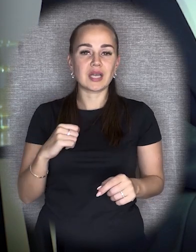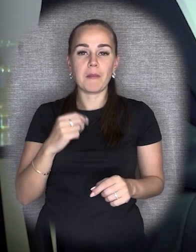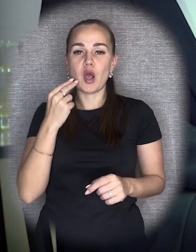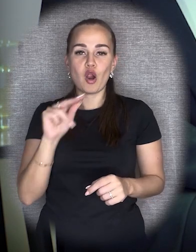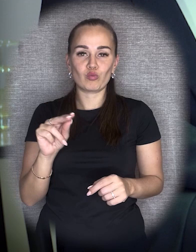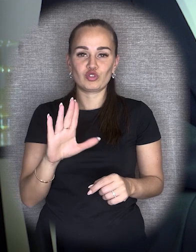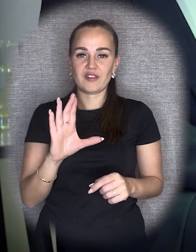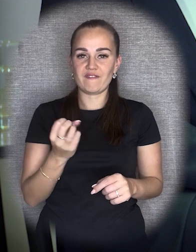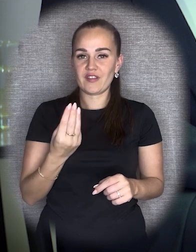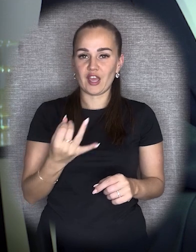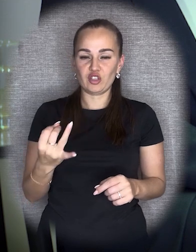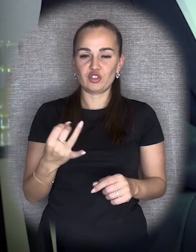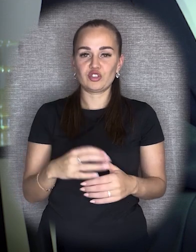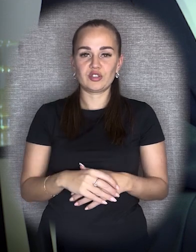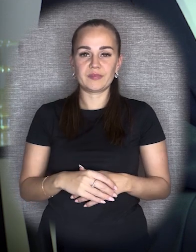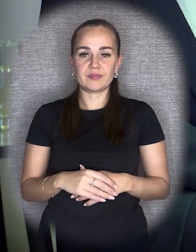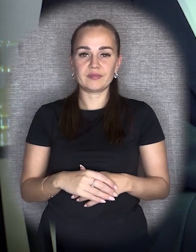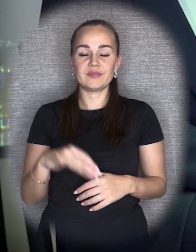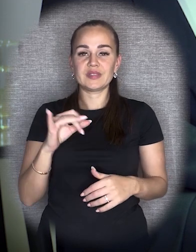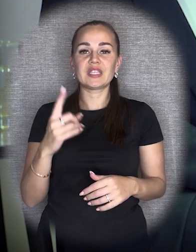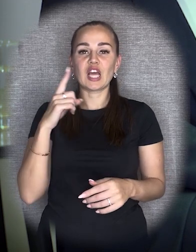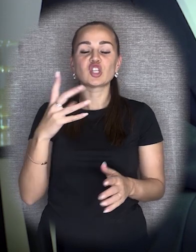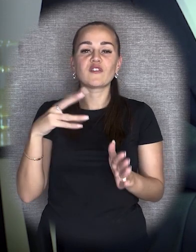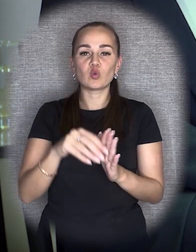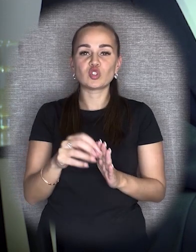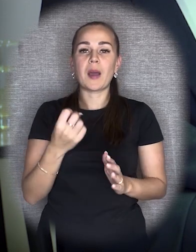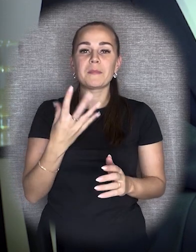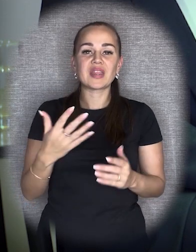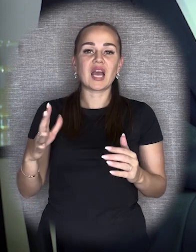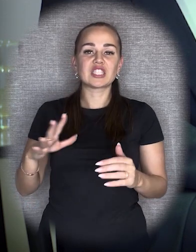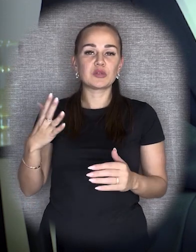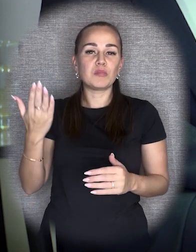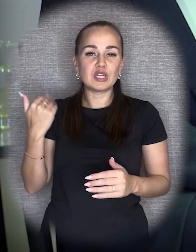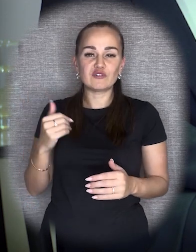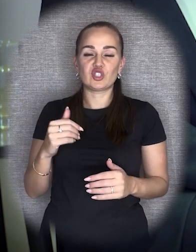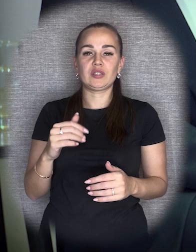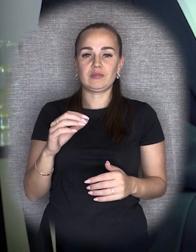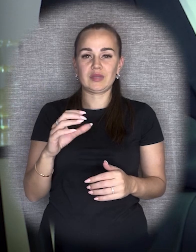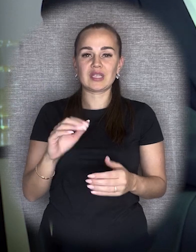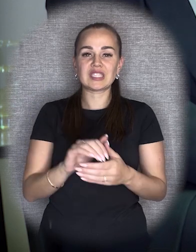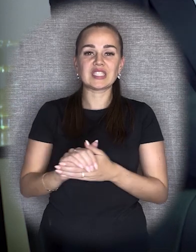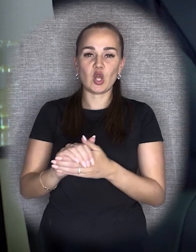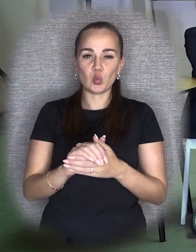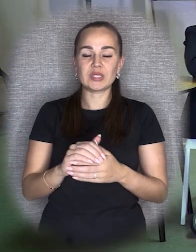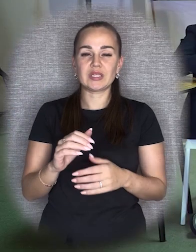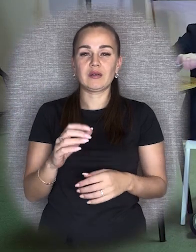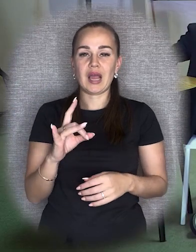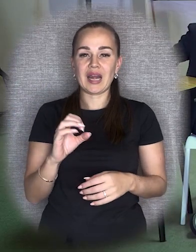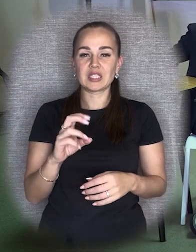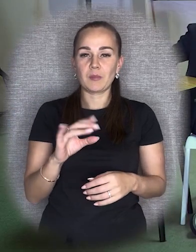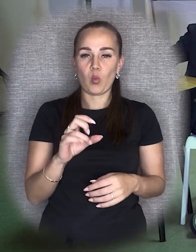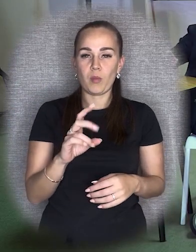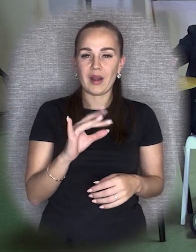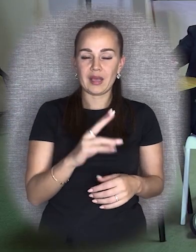включая 15 бывших союзных республик. У нас тоже уникальное собрание. Поэтому,